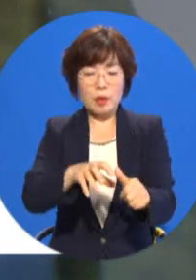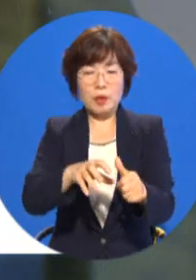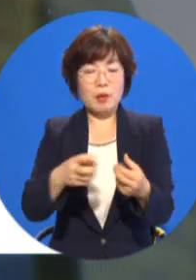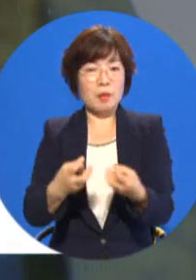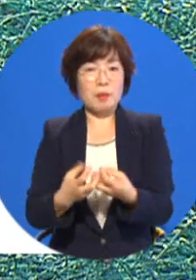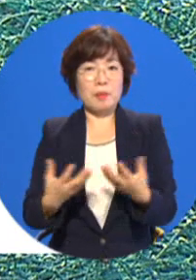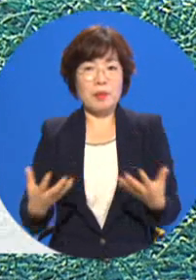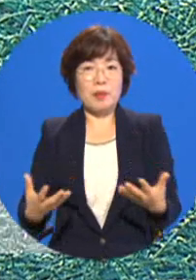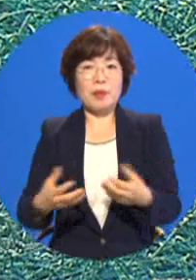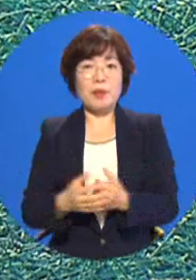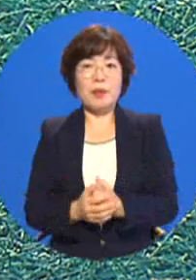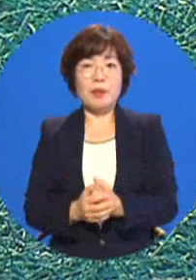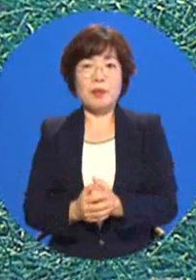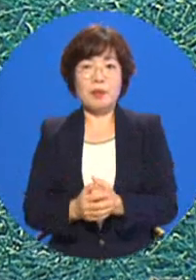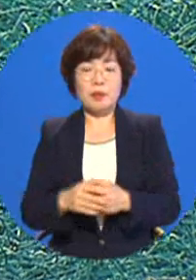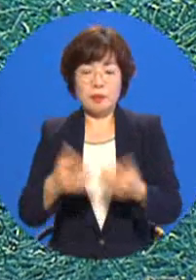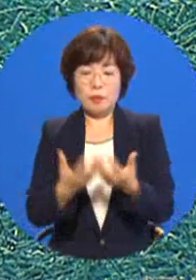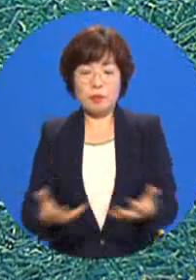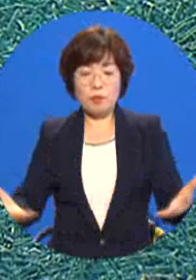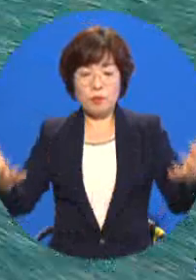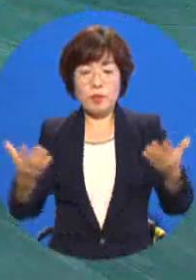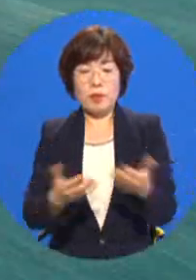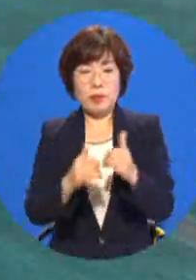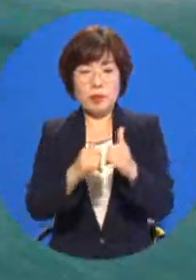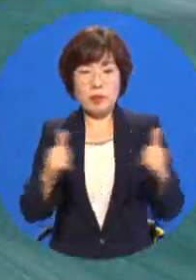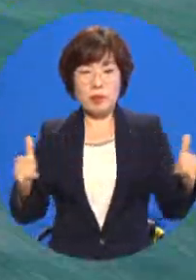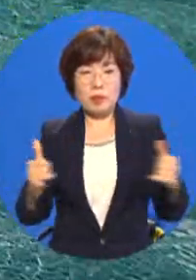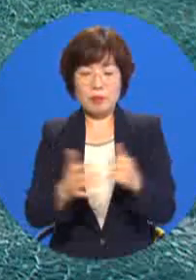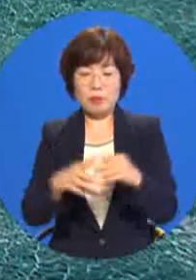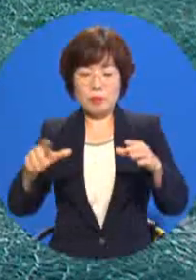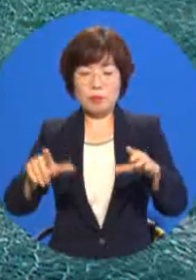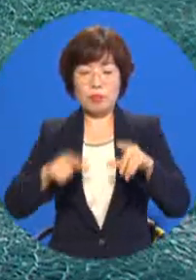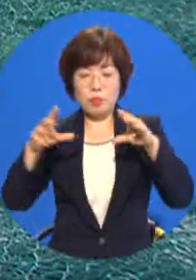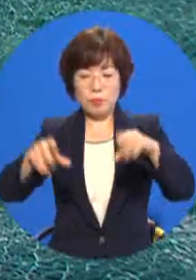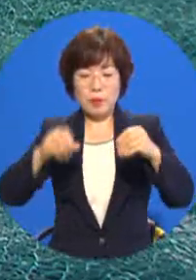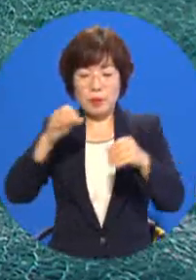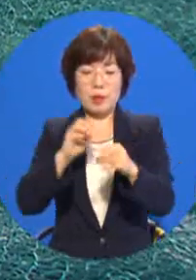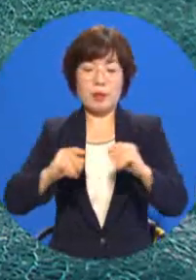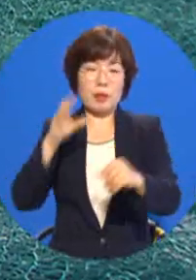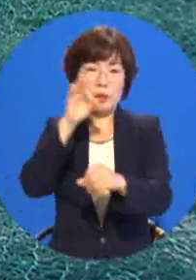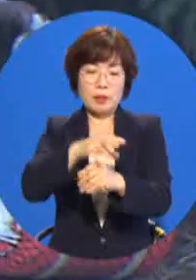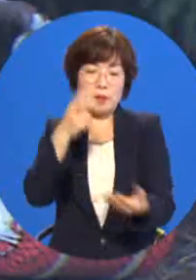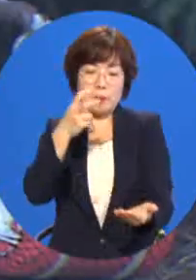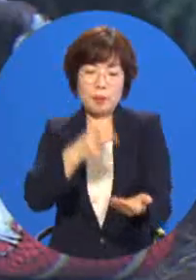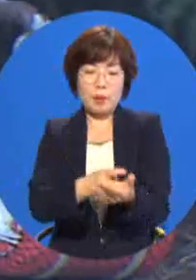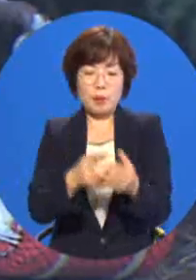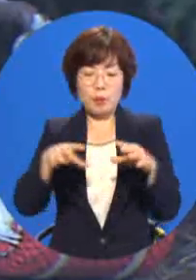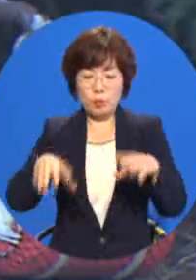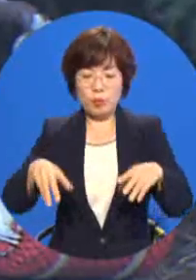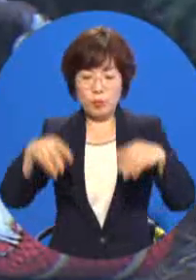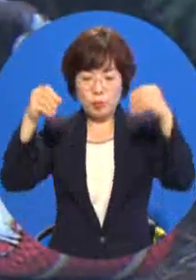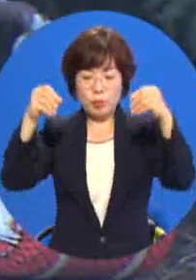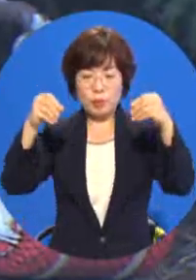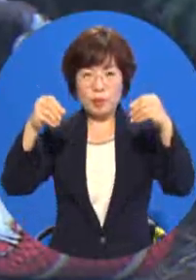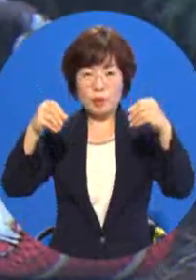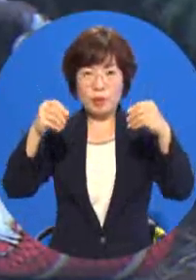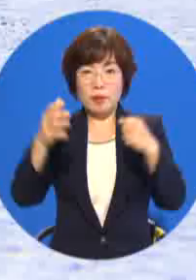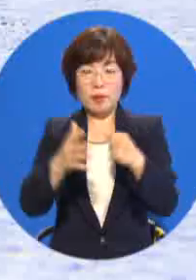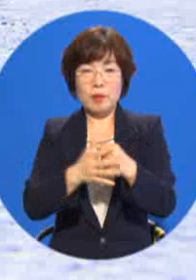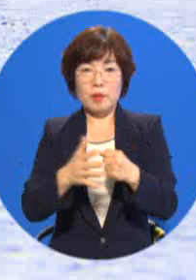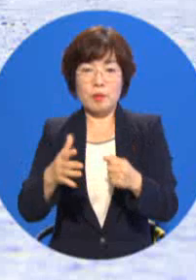사항이 없어요. 정치망 어업 종사자들도 건조장 부지를 사들여 합법적으로 그물 건조 작업에 나서고 있기